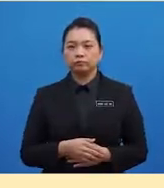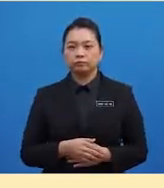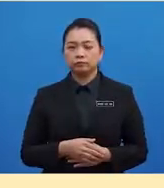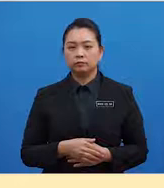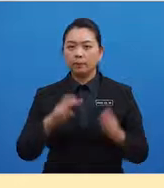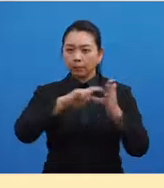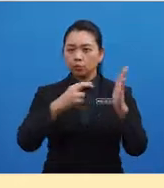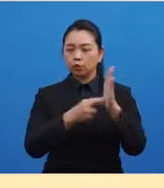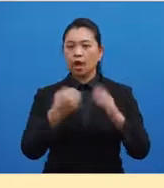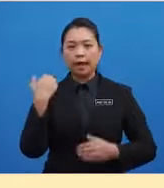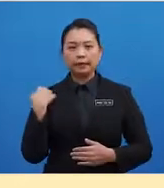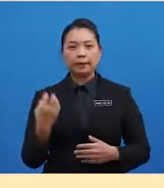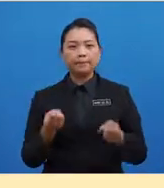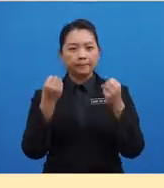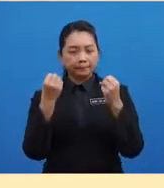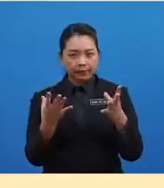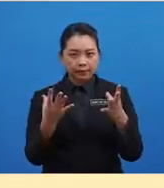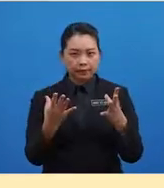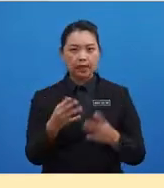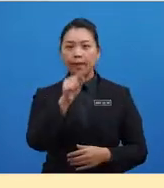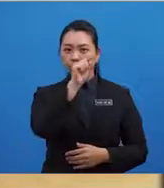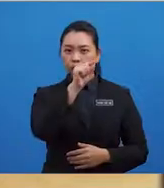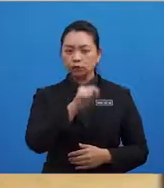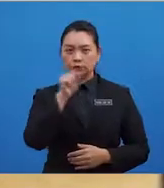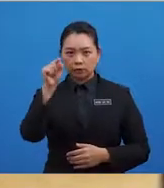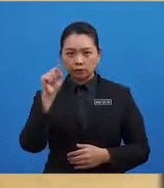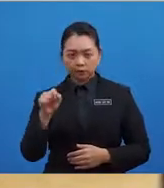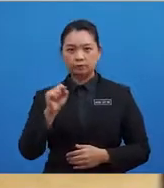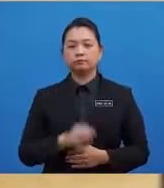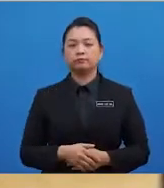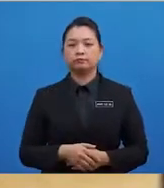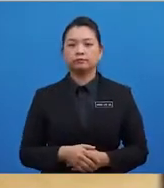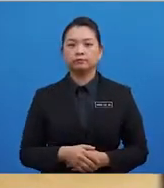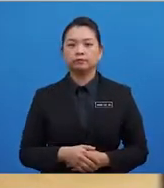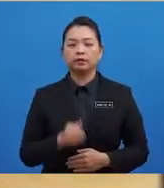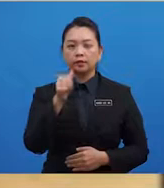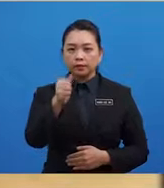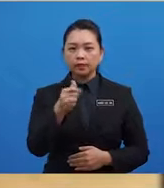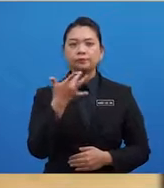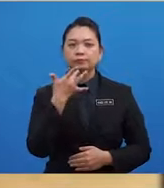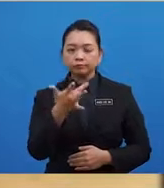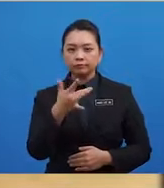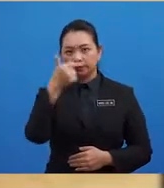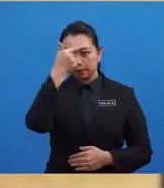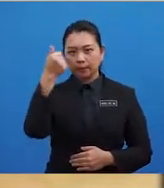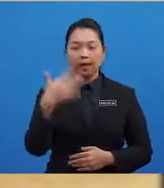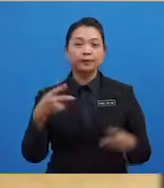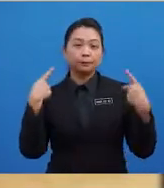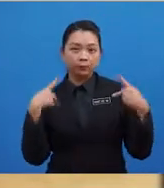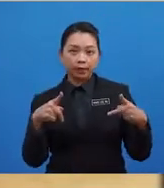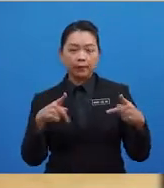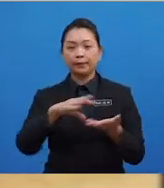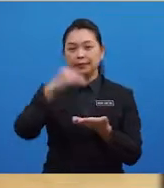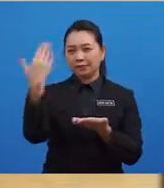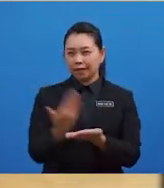yang akhirnya mendapat namanya seperti poligon. Anda semua bertuah sebab berpeluang mempelajari sesuatu yang